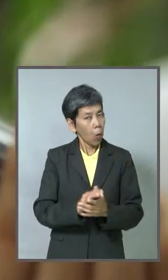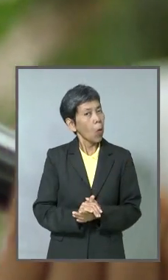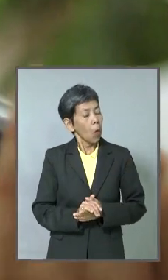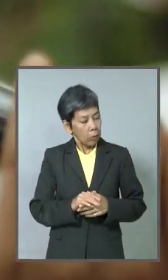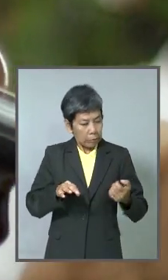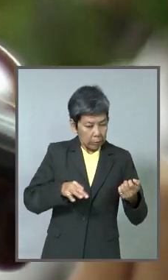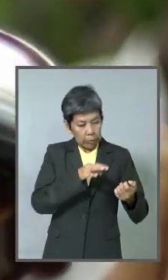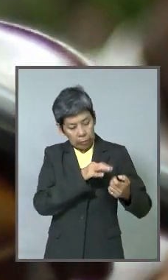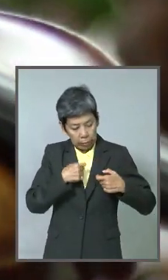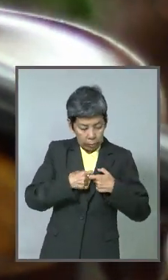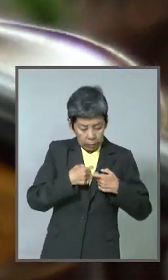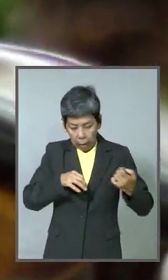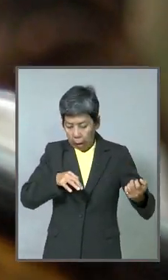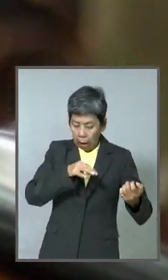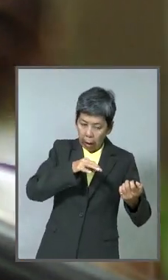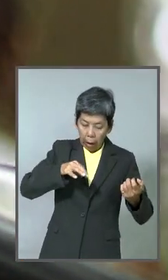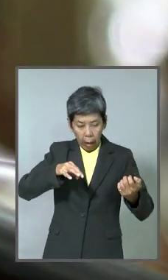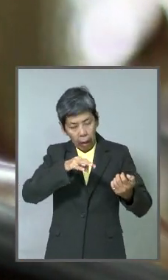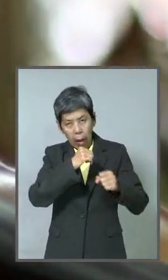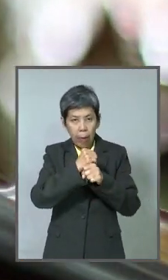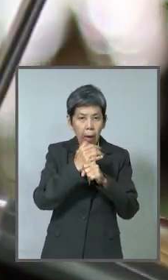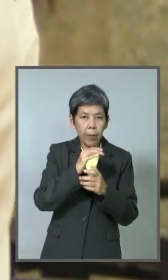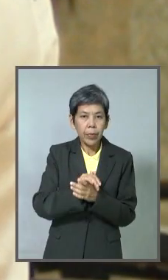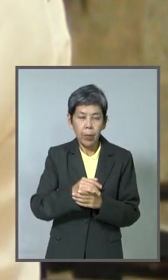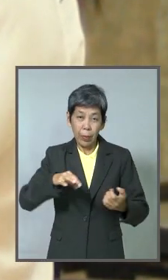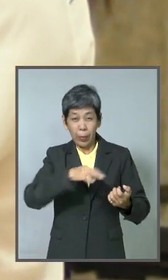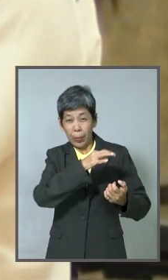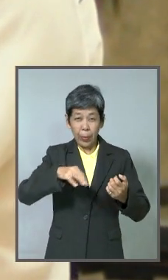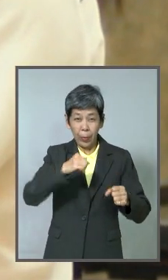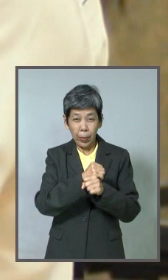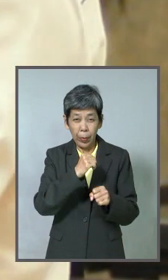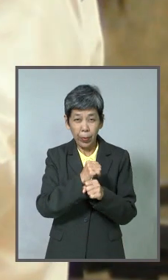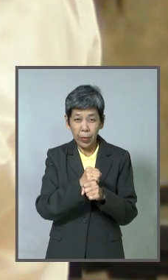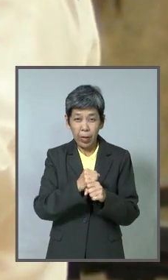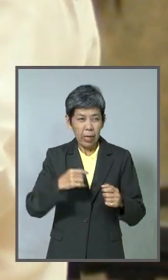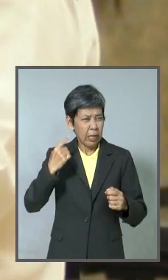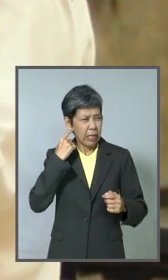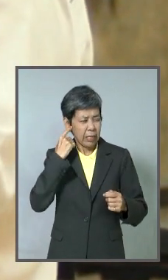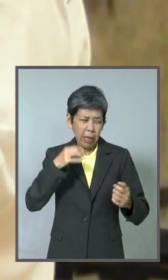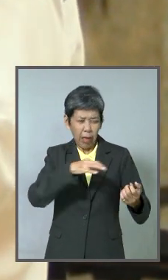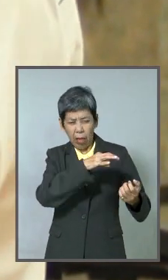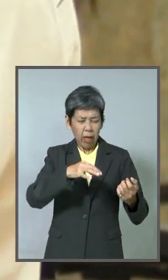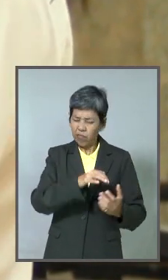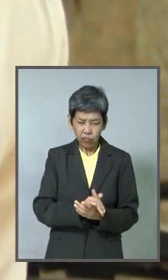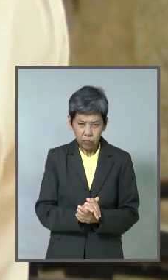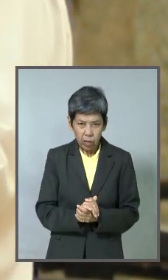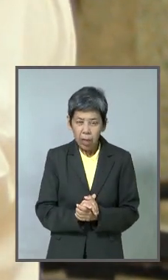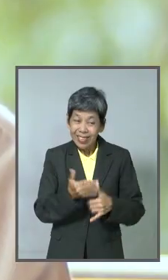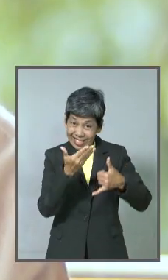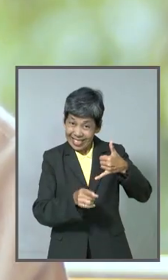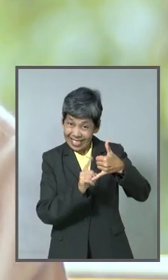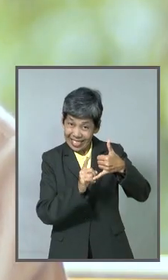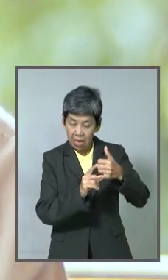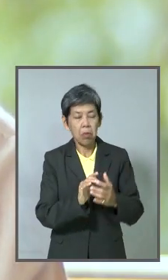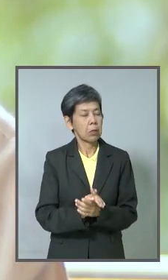เจอเรียกว่าเจองานยากละไวโอลินจะเล่นค่อนข้างยากแล้วก็เวลาน้องเล่นปุ๊บสีมันเพี้ยนอะไรเพี้ยนเนี่ย